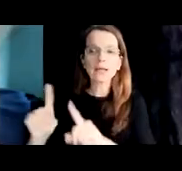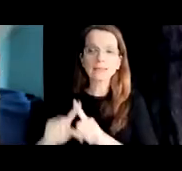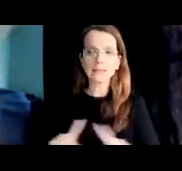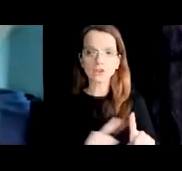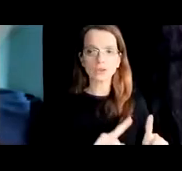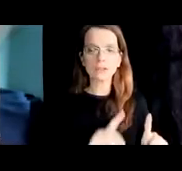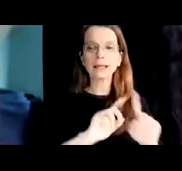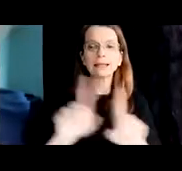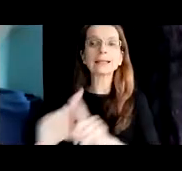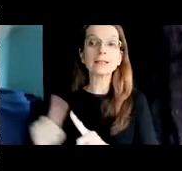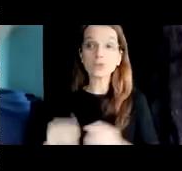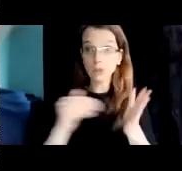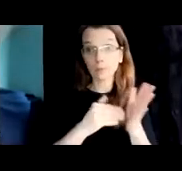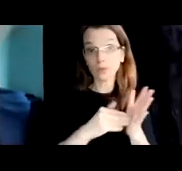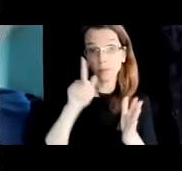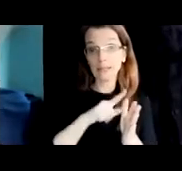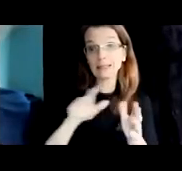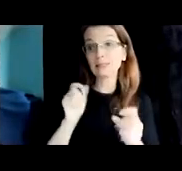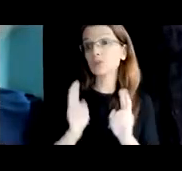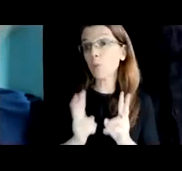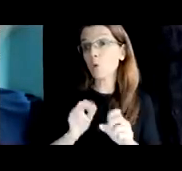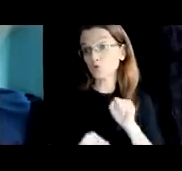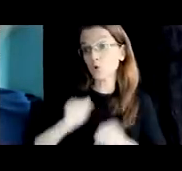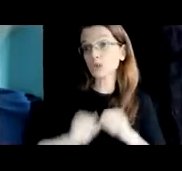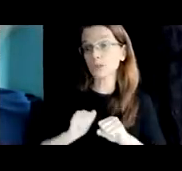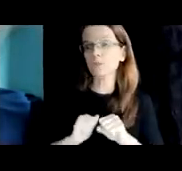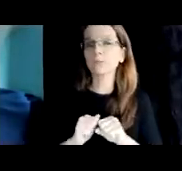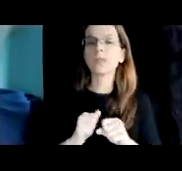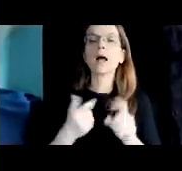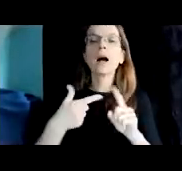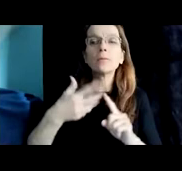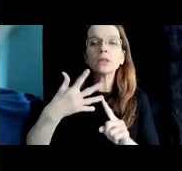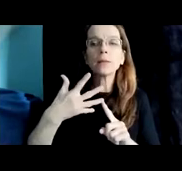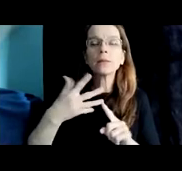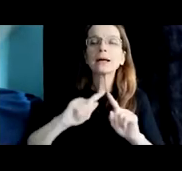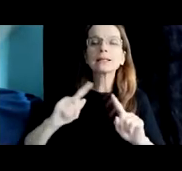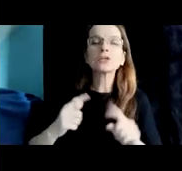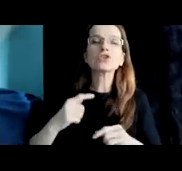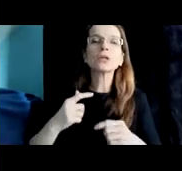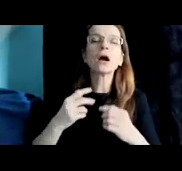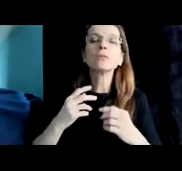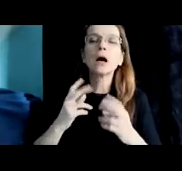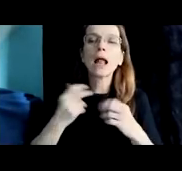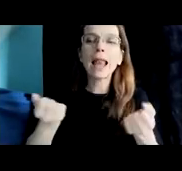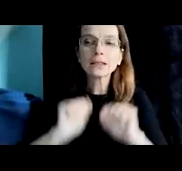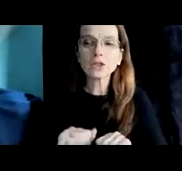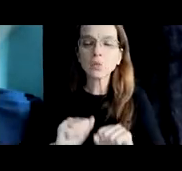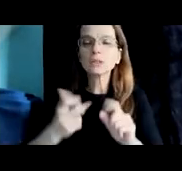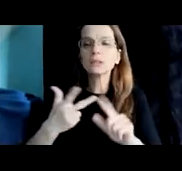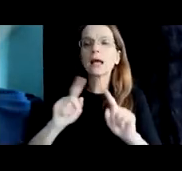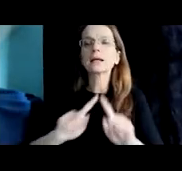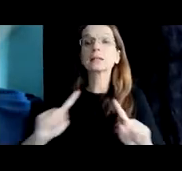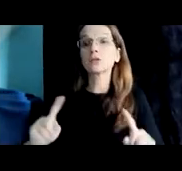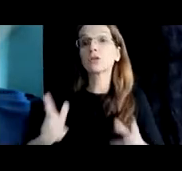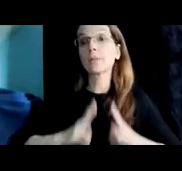potreb ter zmožnosti, nadalje različnih lastnosti ter različnih učnih pričakovanj udeležencev